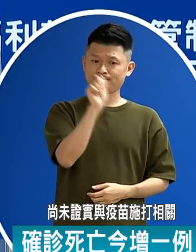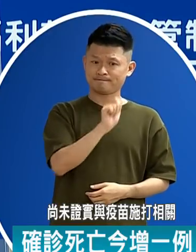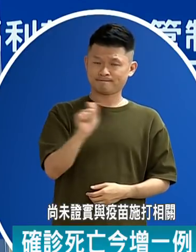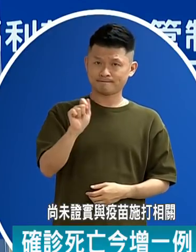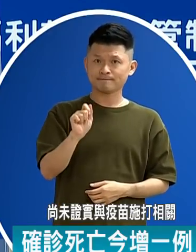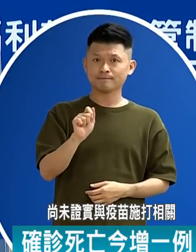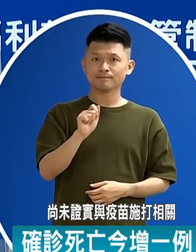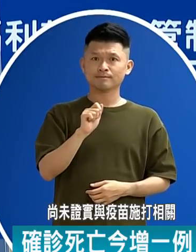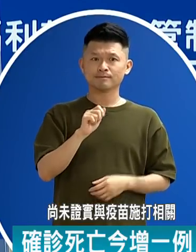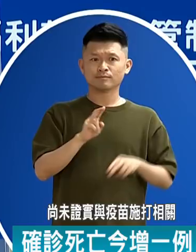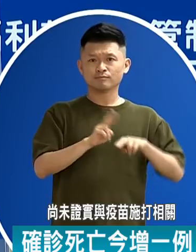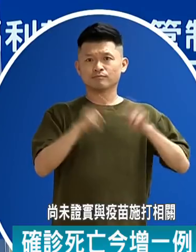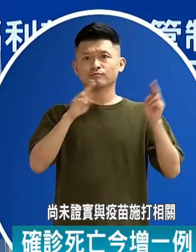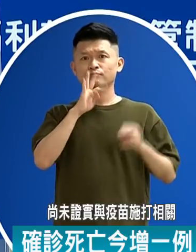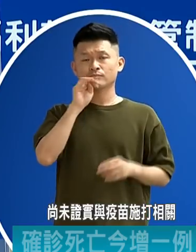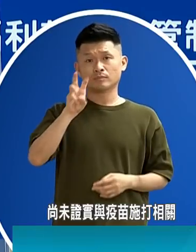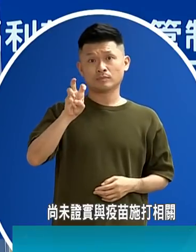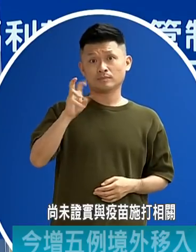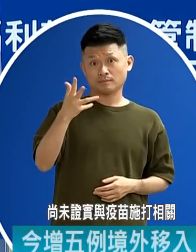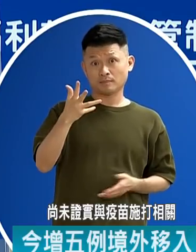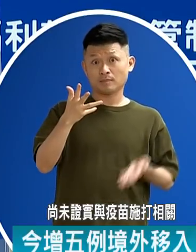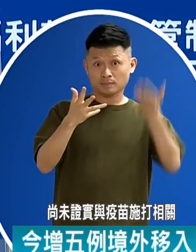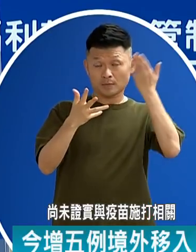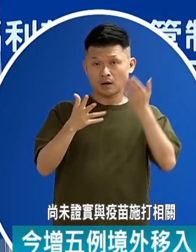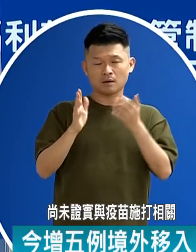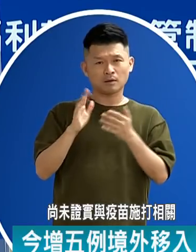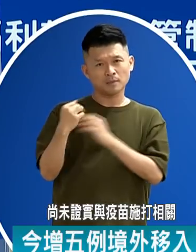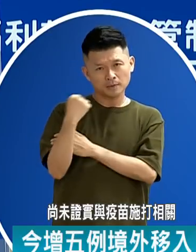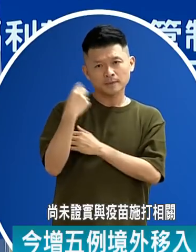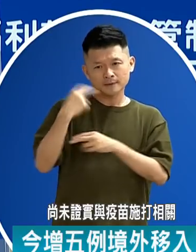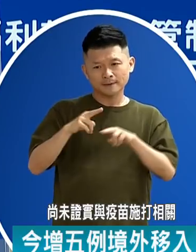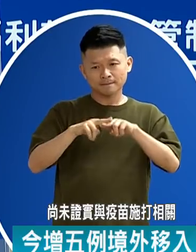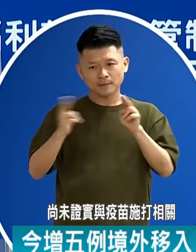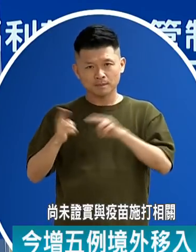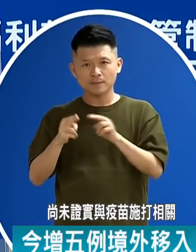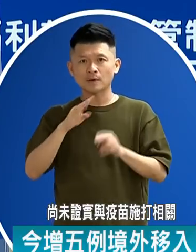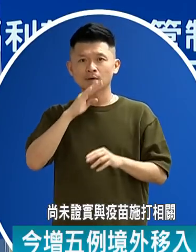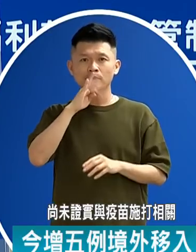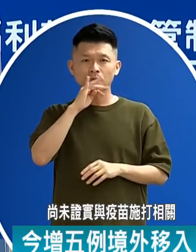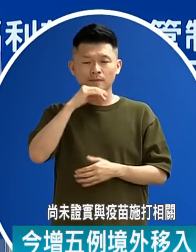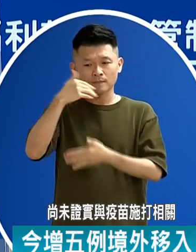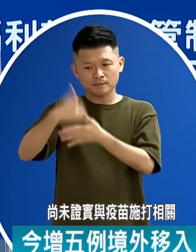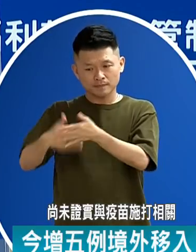了38岁，那我们大概很快也会再往下开。